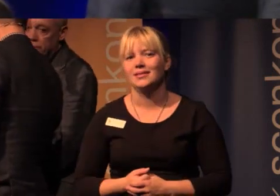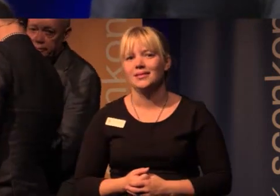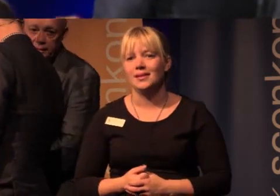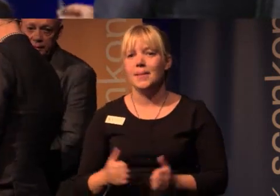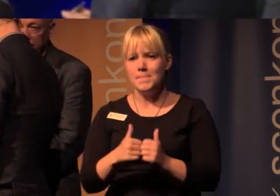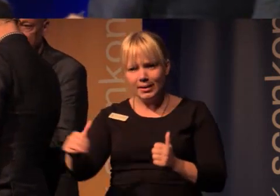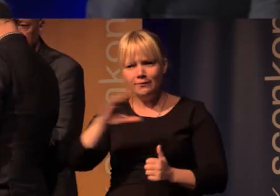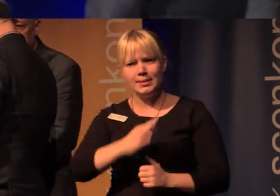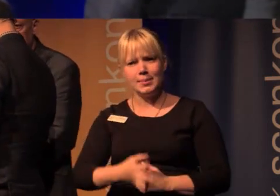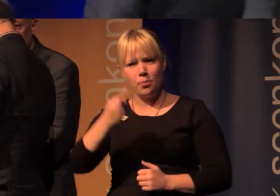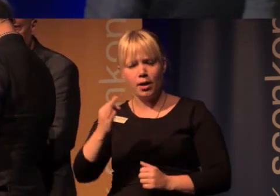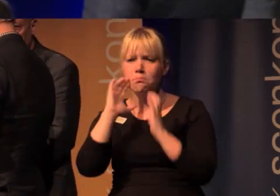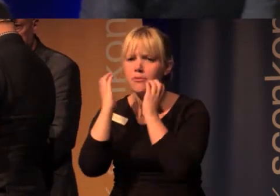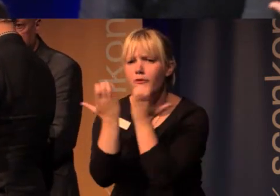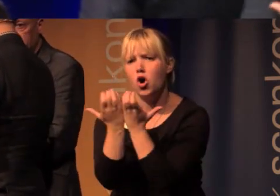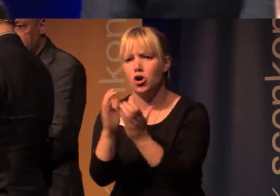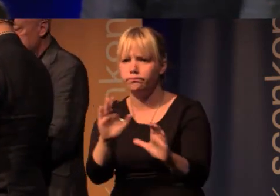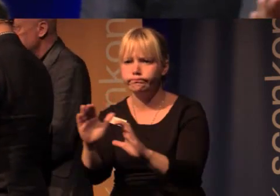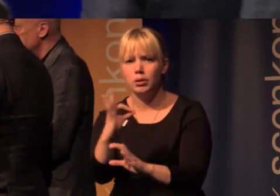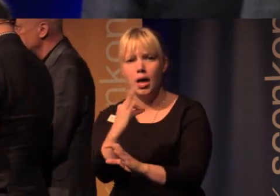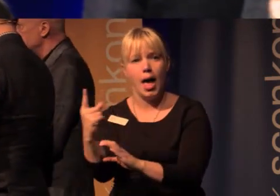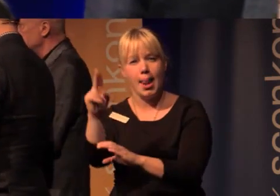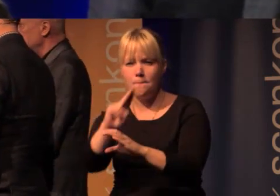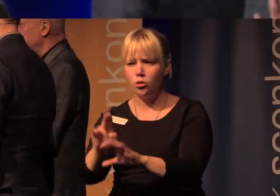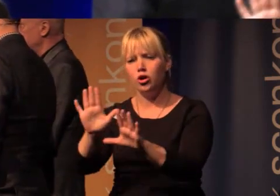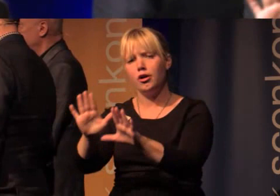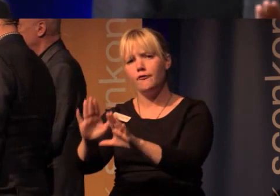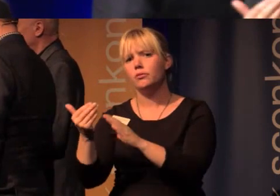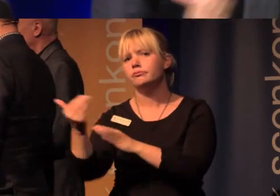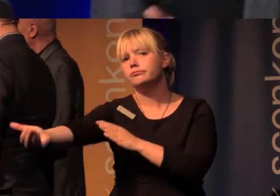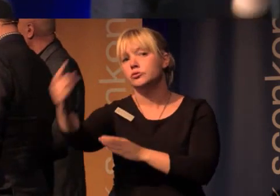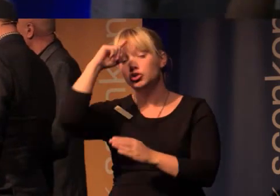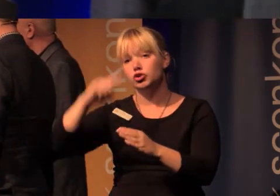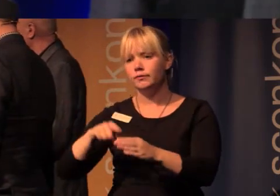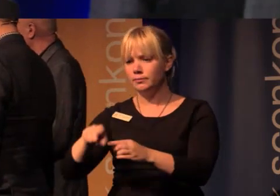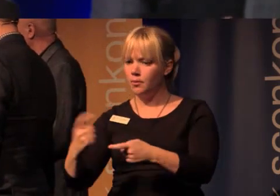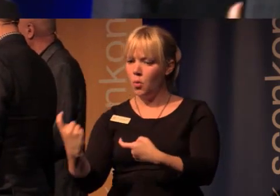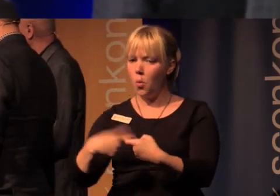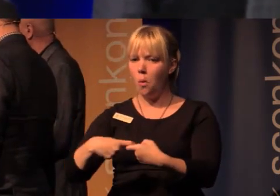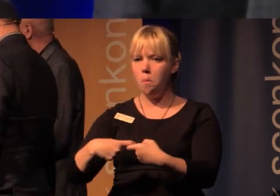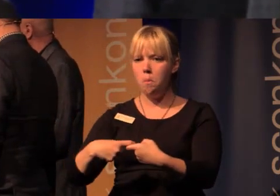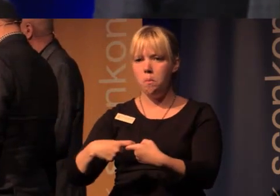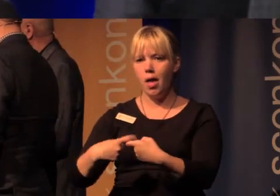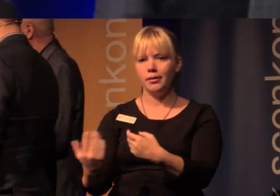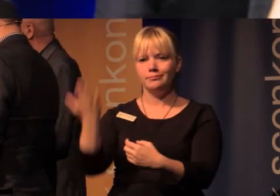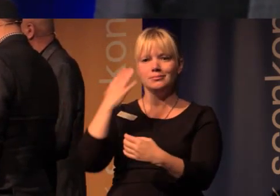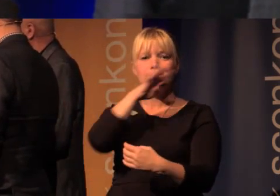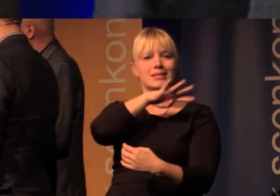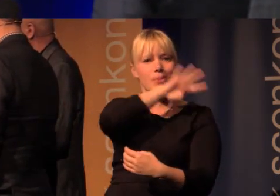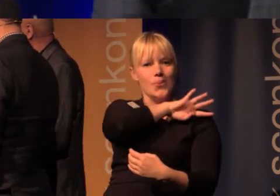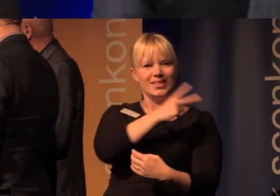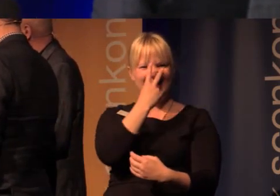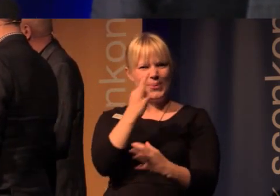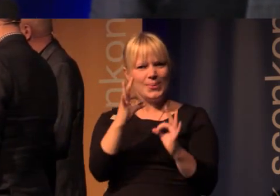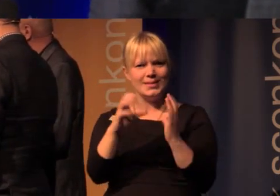här hällmålningarna bevaras, finns för framtiden, för att vi ska kunna knyta an och se hur samhället har vuxit fram. Jag tror också att vi